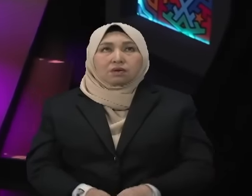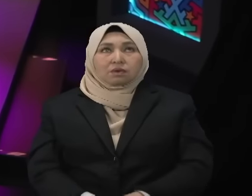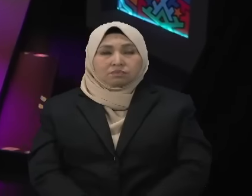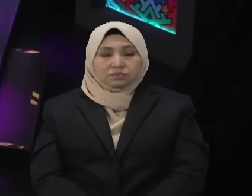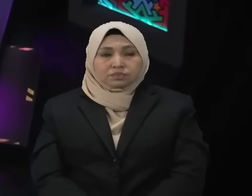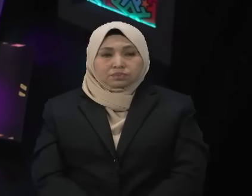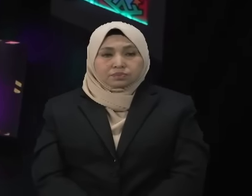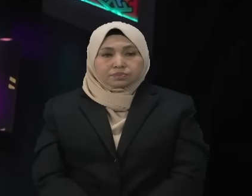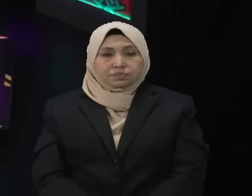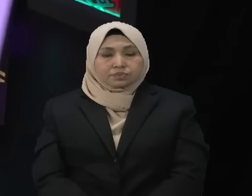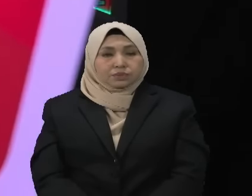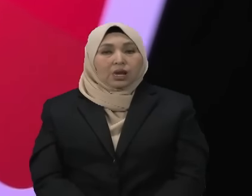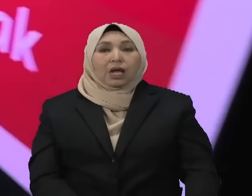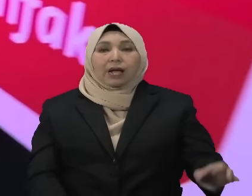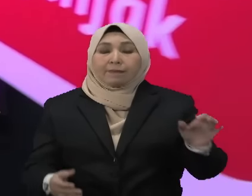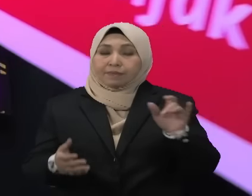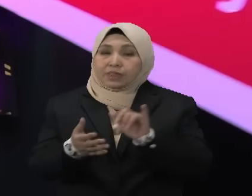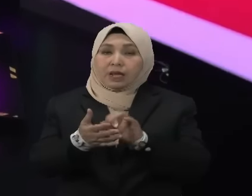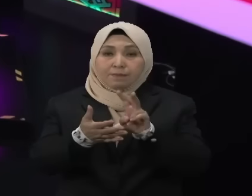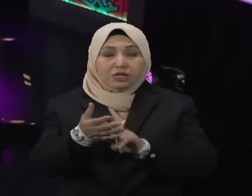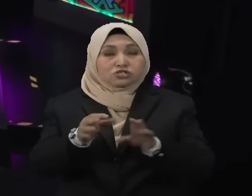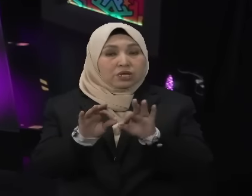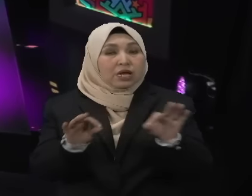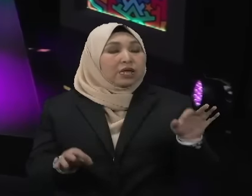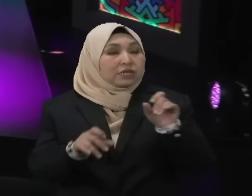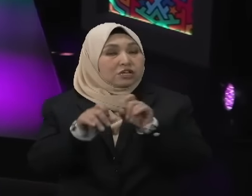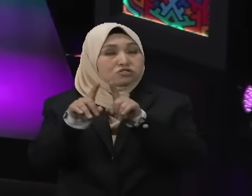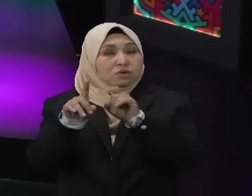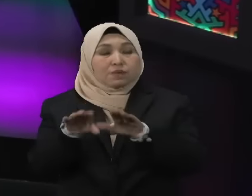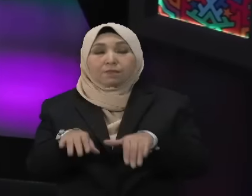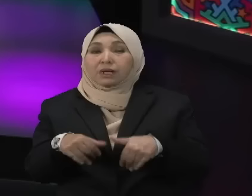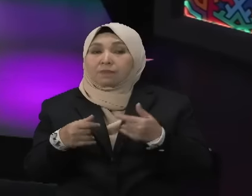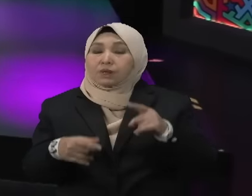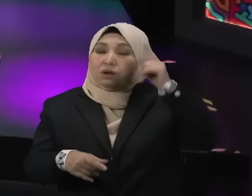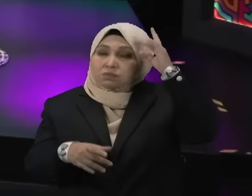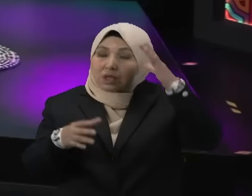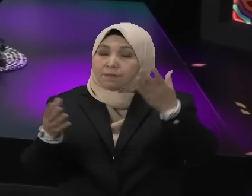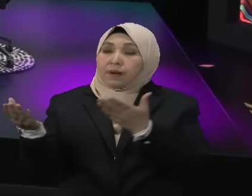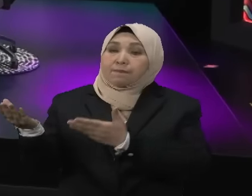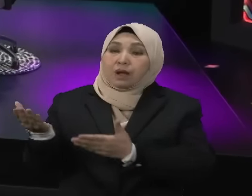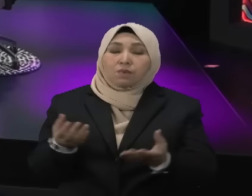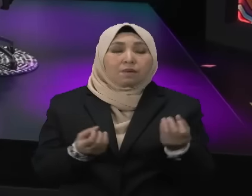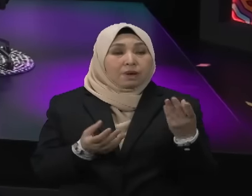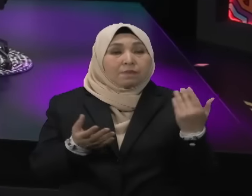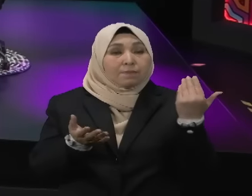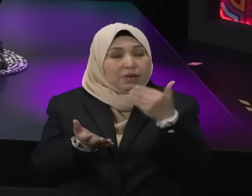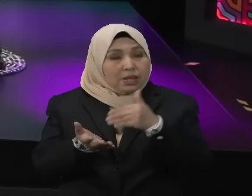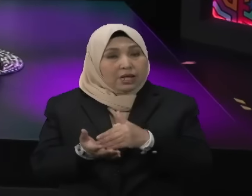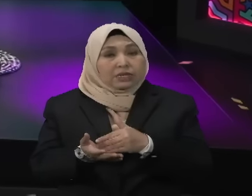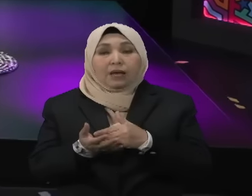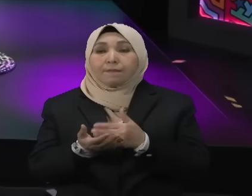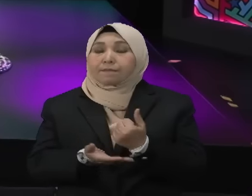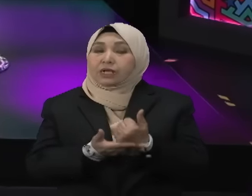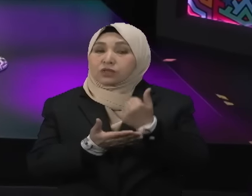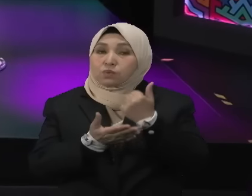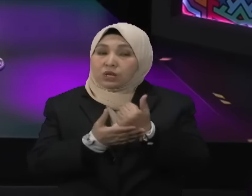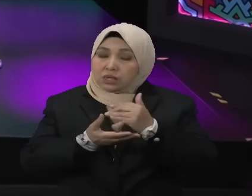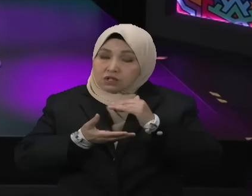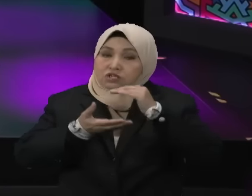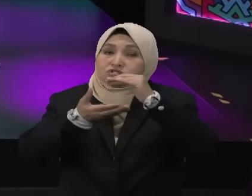العظيم. Surah Al-Azim, gitulah bacaan ayat yang ke-11, bagaimana Allah membawakan beberapa lagi bantuan yang